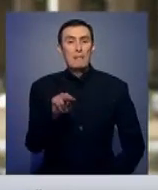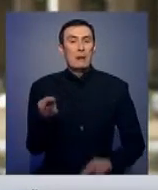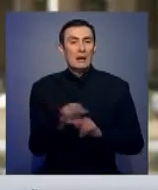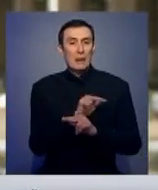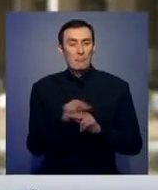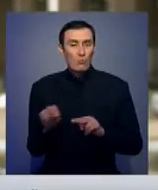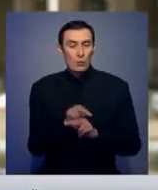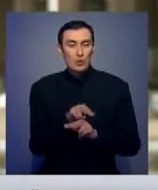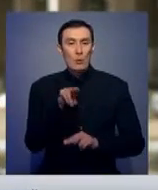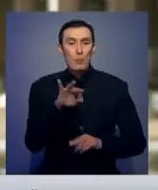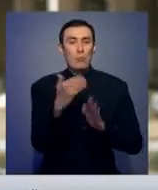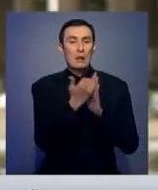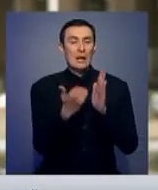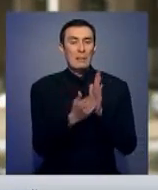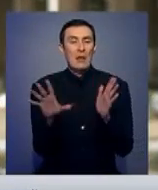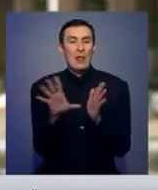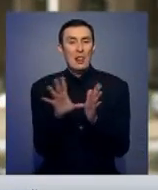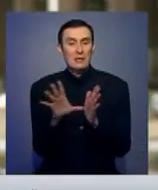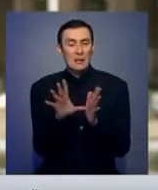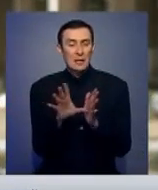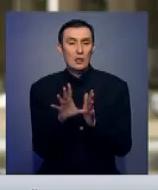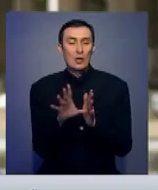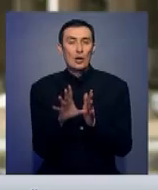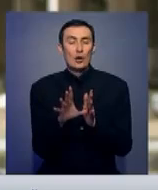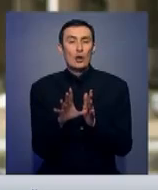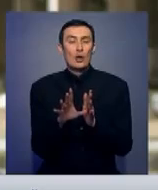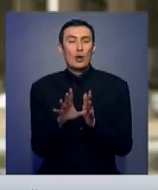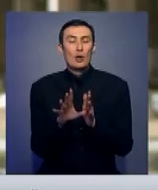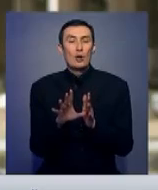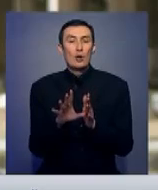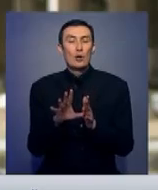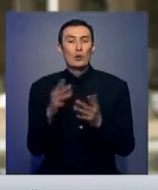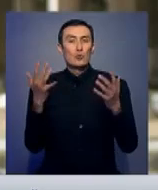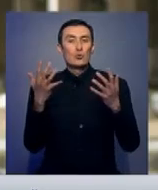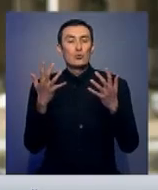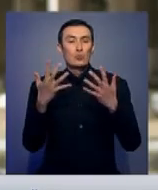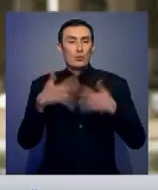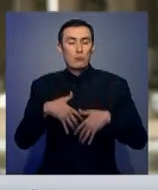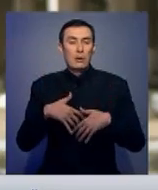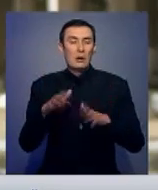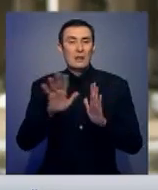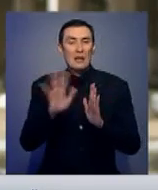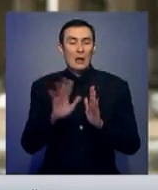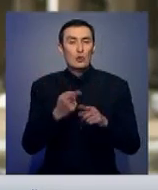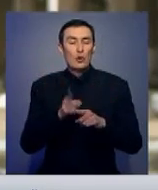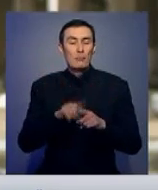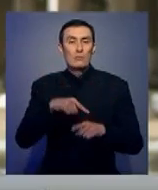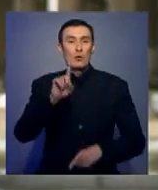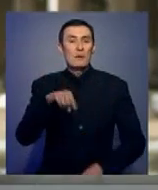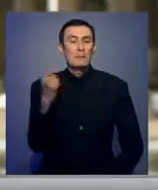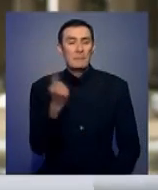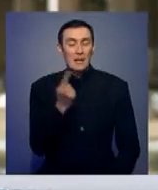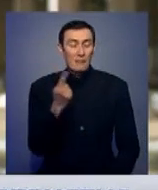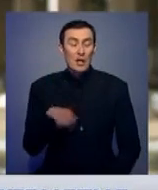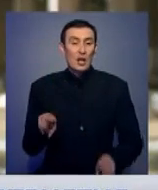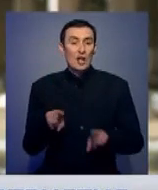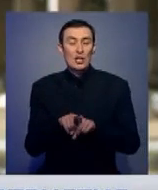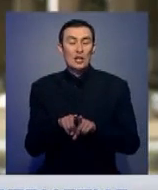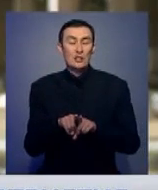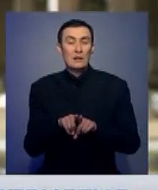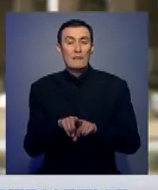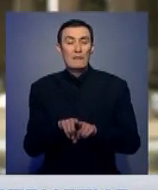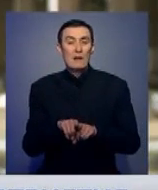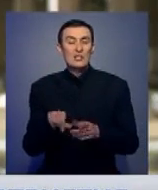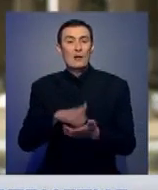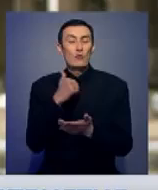согласно инвест-программы по электроэнергии турбогенератора номер один. Также по основному